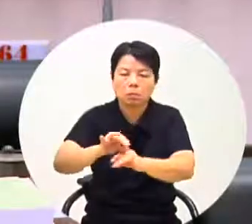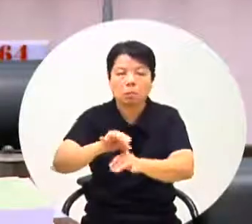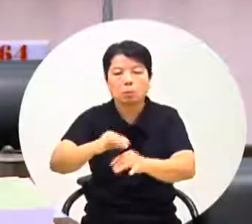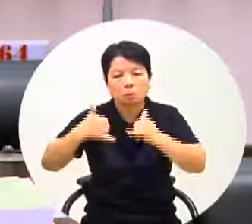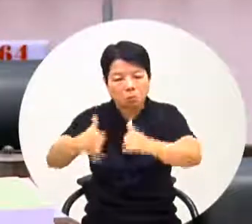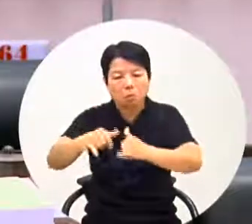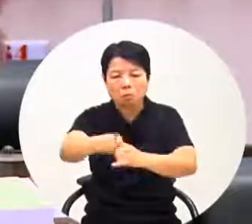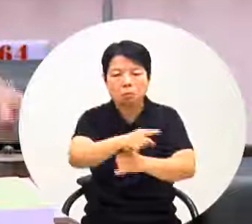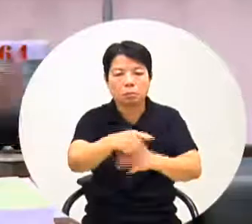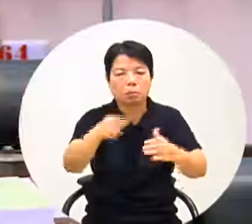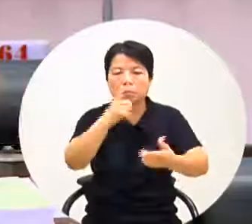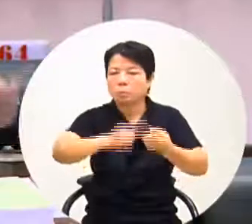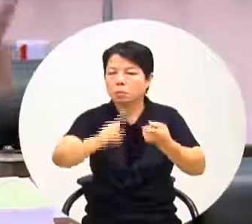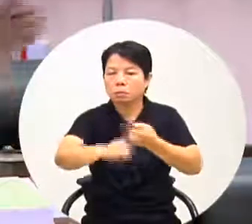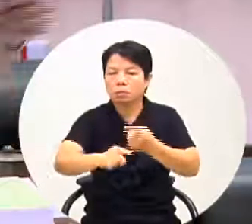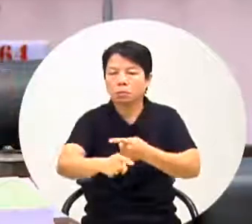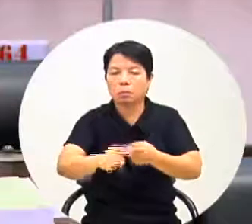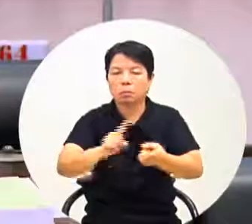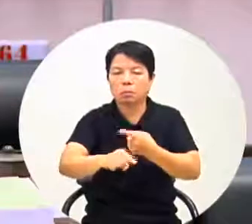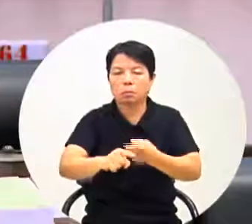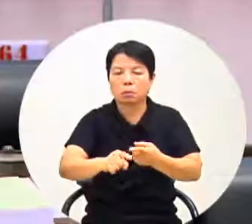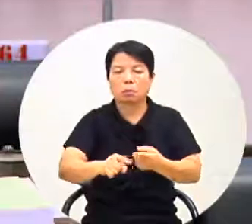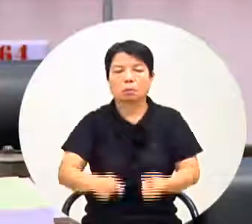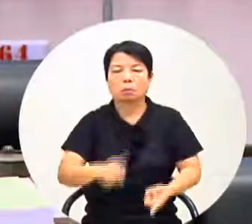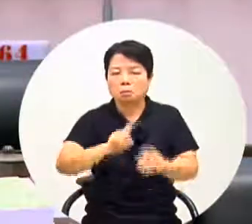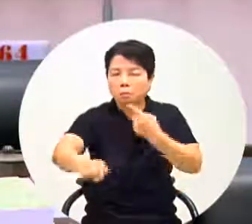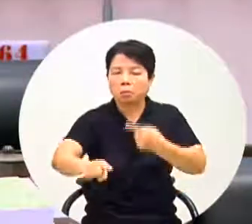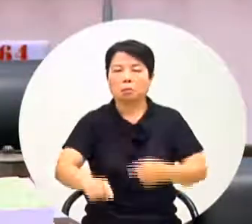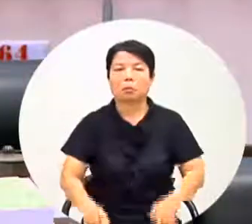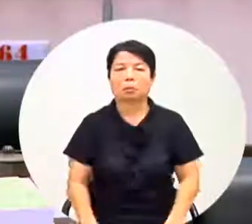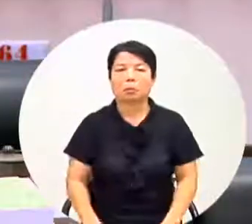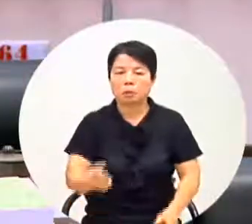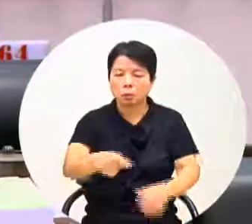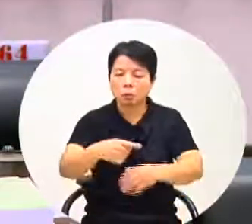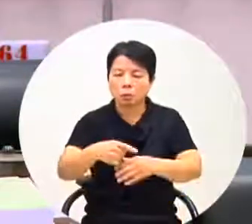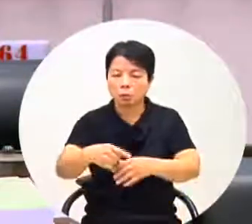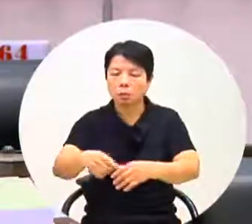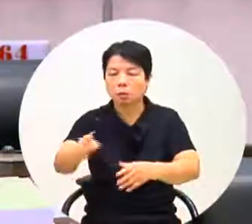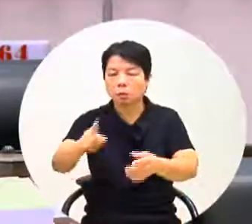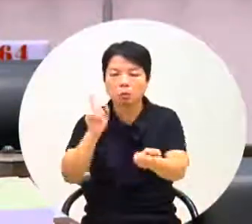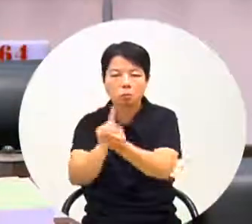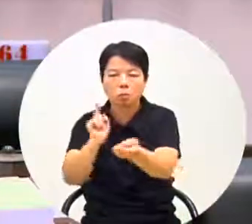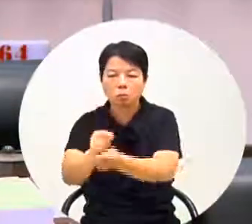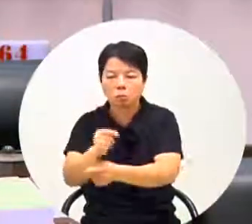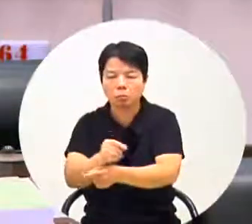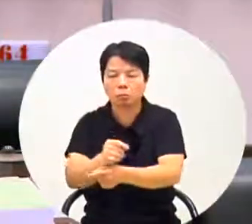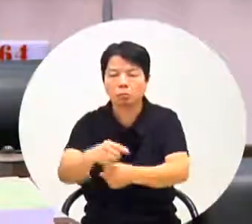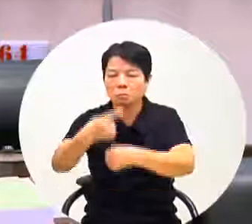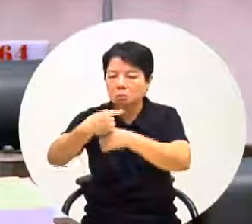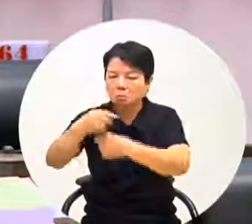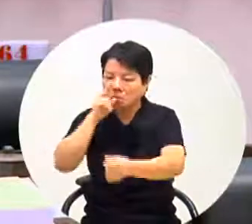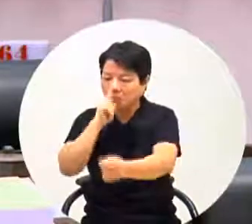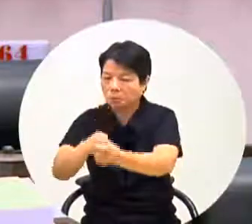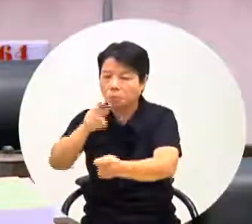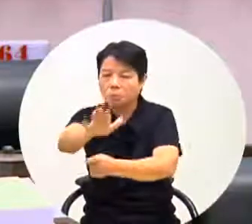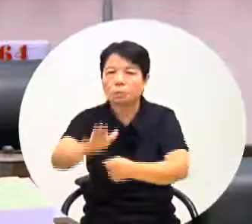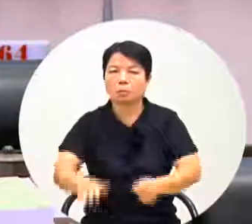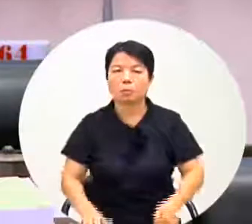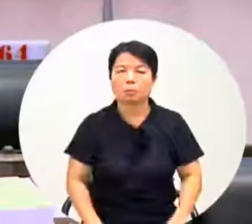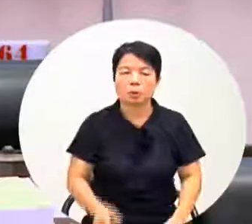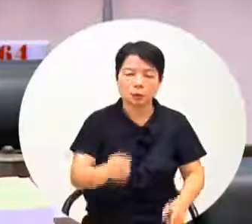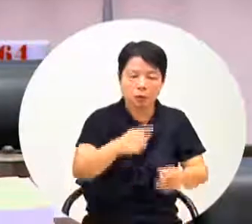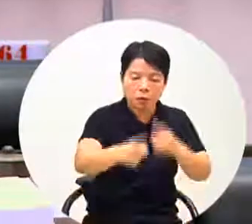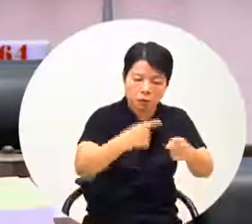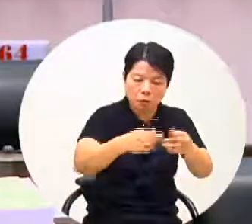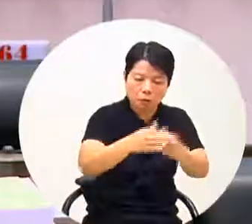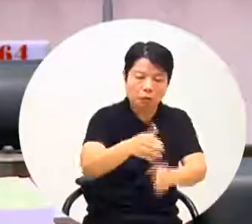害，不止不符合公平正义原则，就伤害太大。这个希望能够工地。为优先